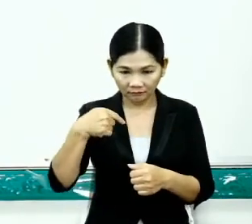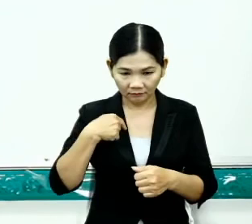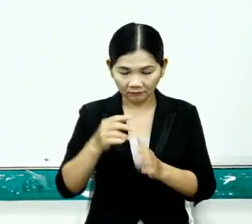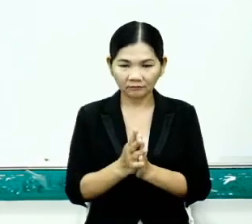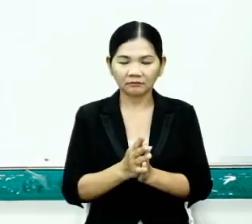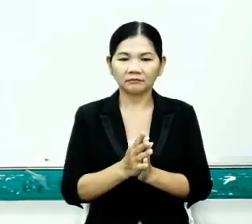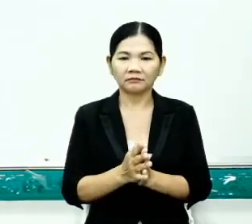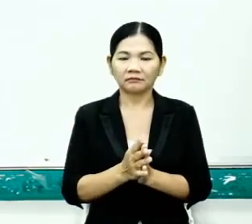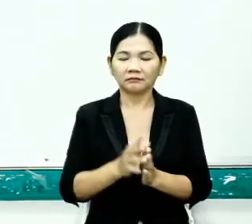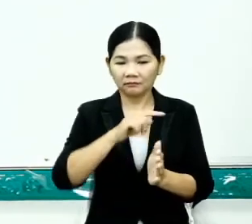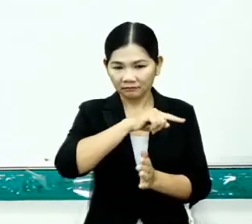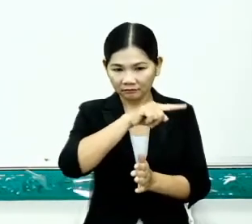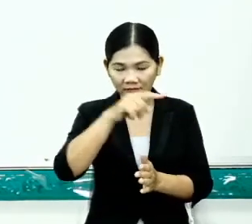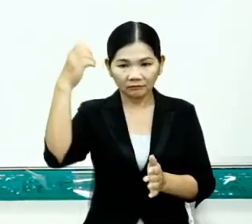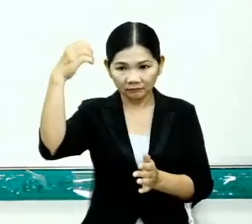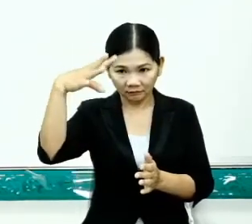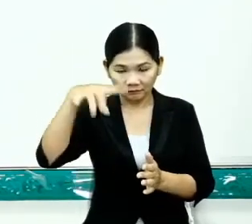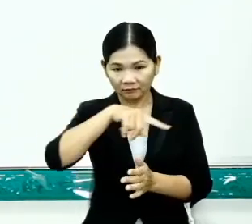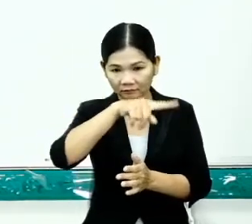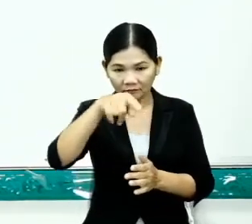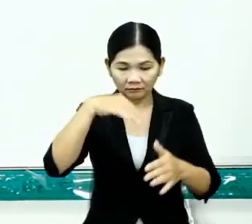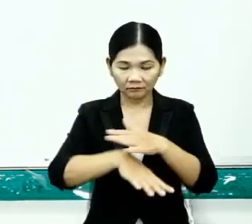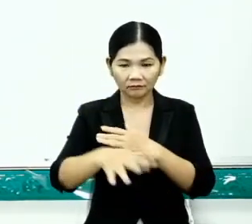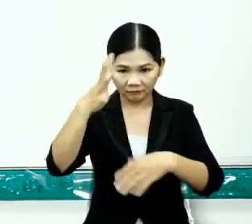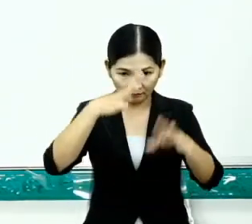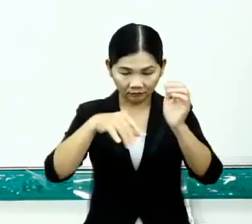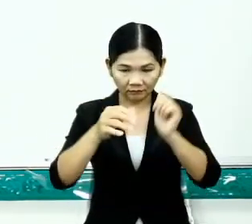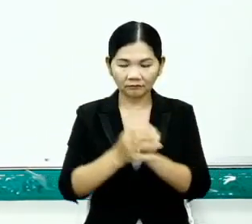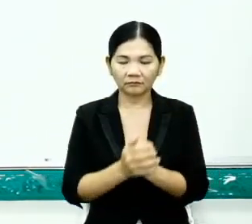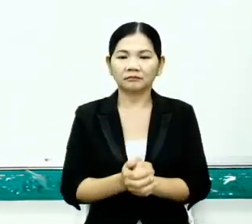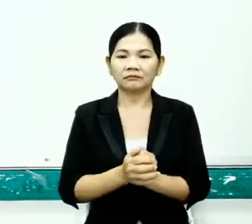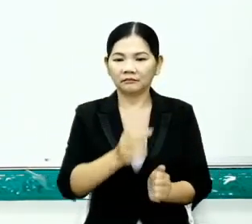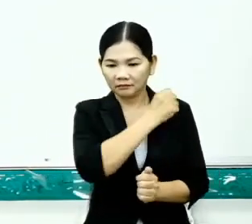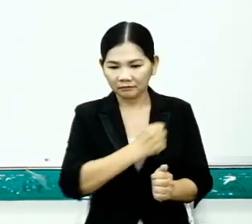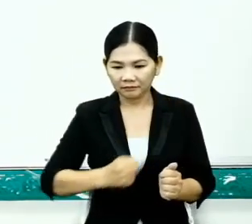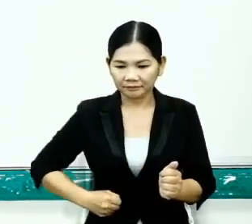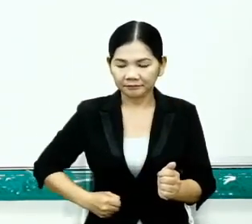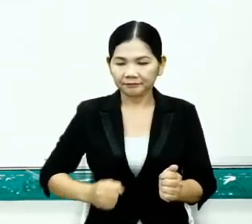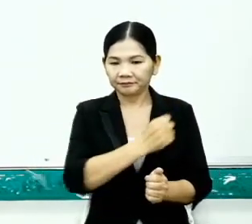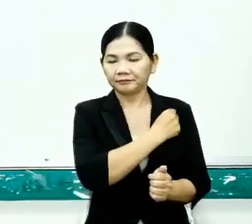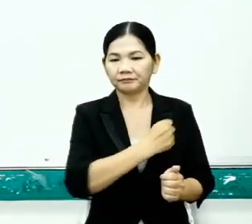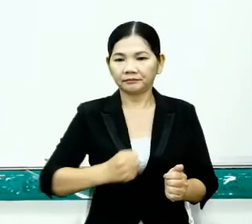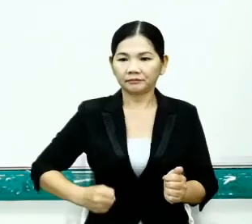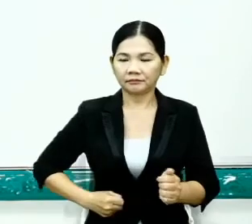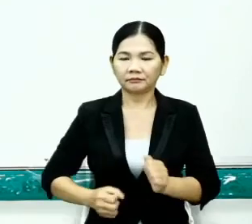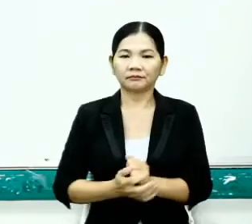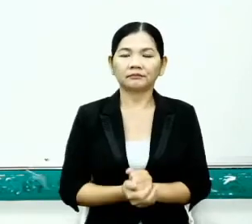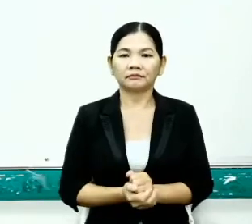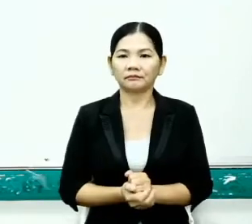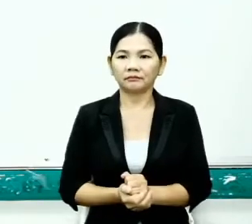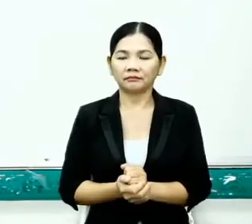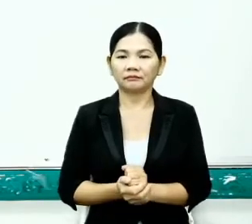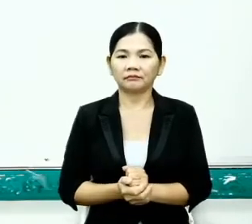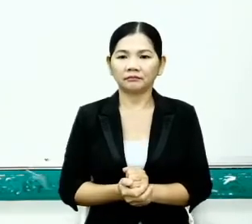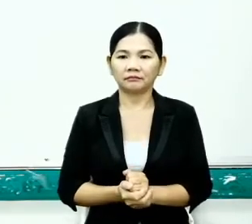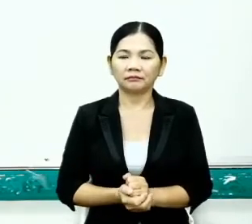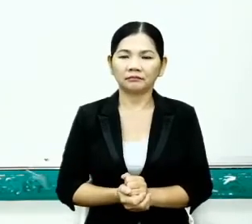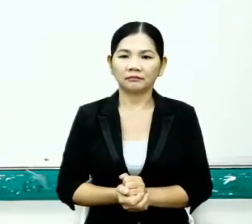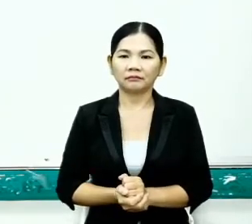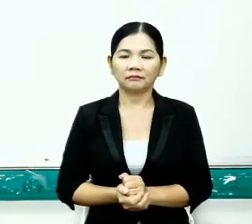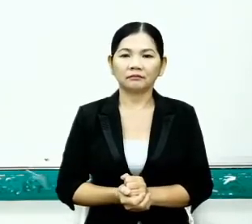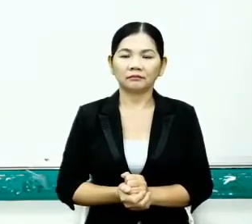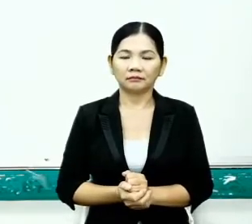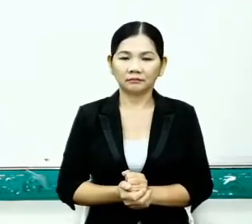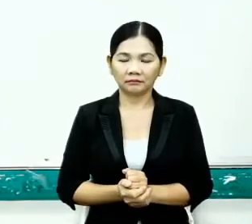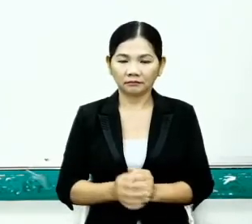ងថ្ងៃដែលយើងចូលរៀនវិញអញ្ចឹងគឺកតាបគុណណាចាអញ្ចឹងពេលដែលយើងបាក់កងឬក៏ហៅថាចា